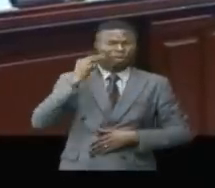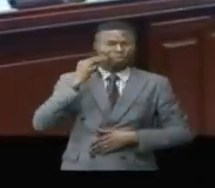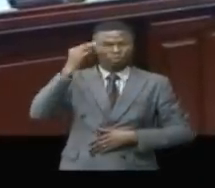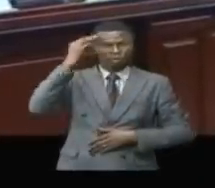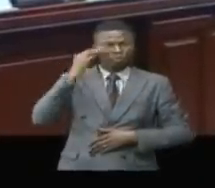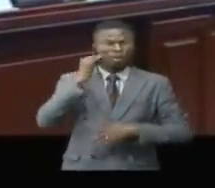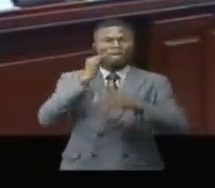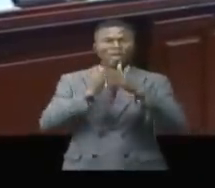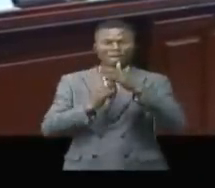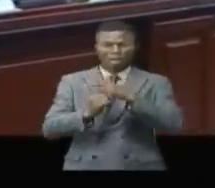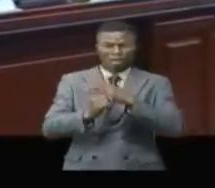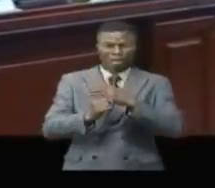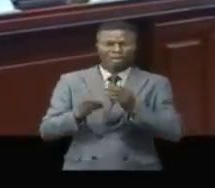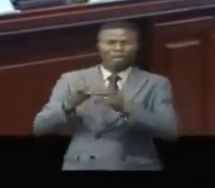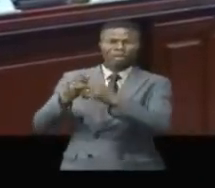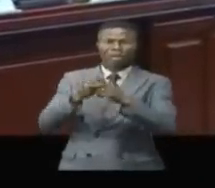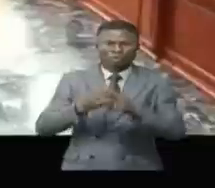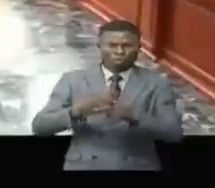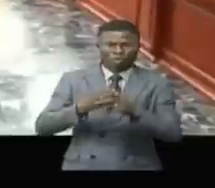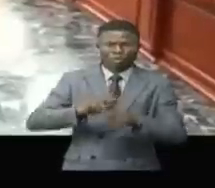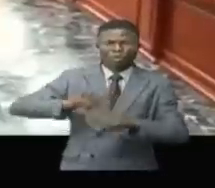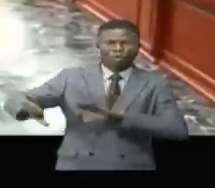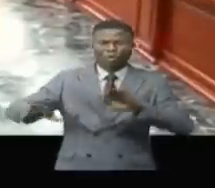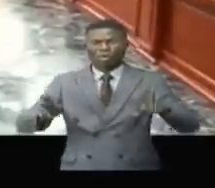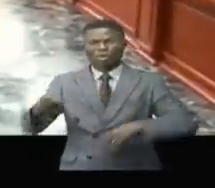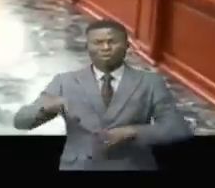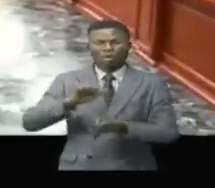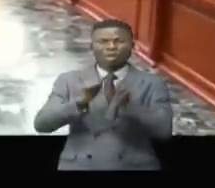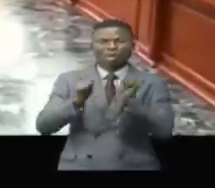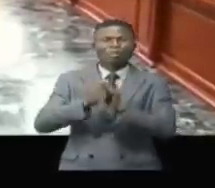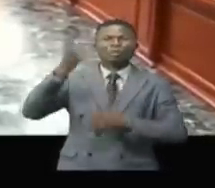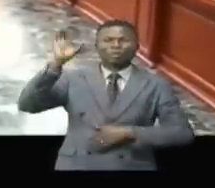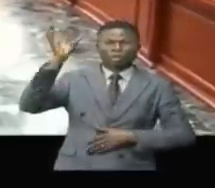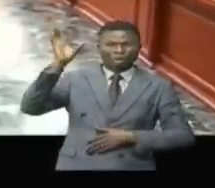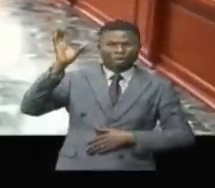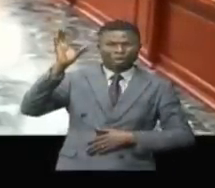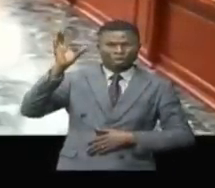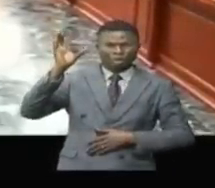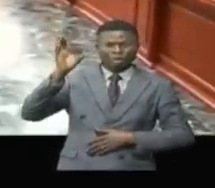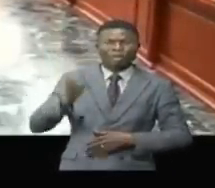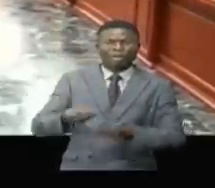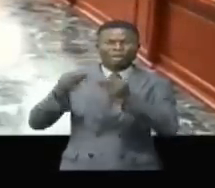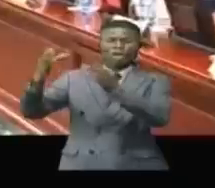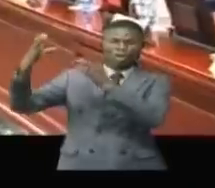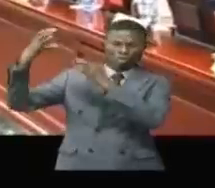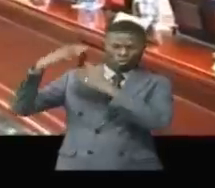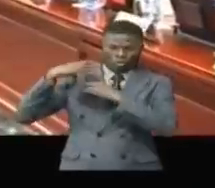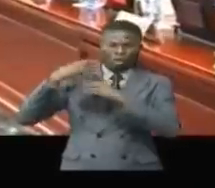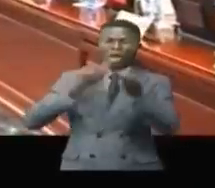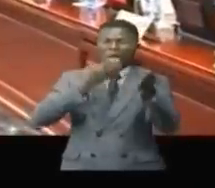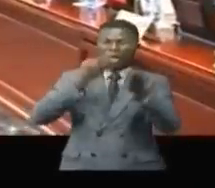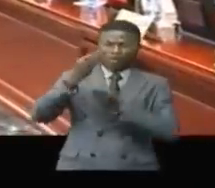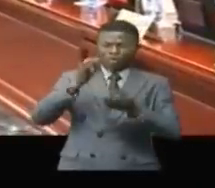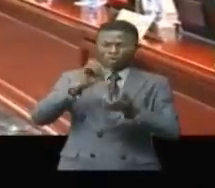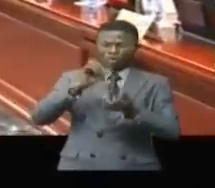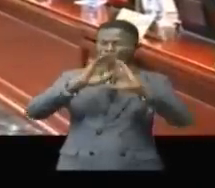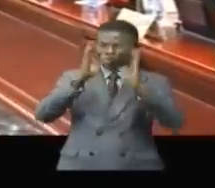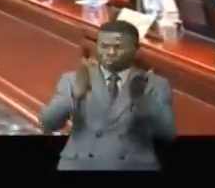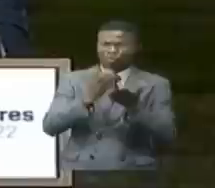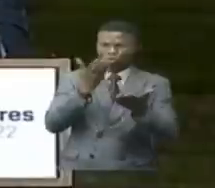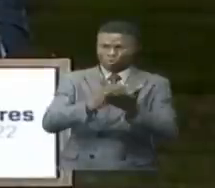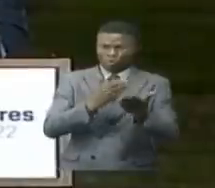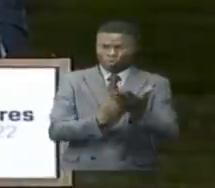de l'Intérieur, Sécurité, Décentralisation et Affaires coutumières, a été chargé de faire la lumière, toutes affaires cessantes sur